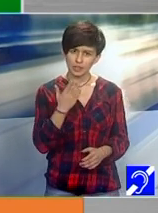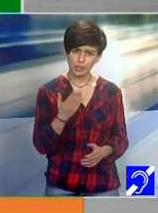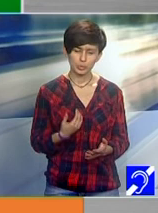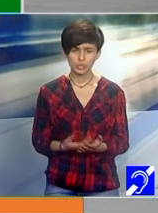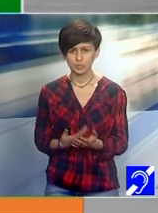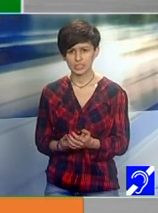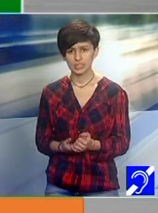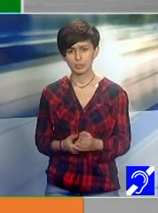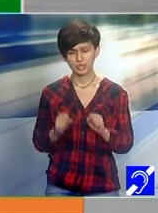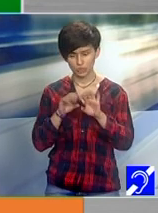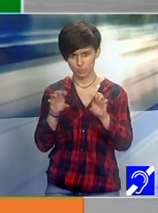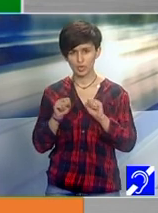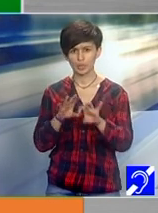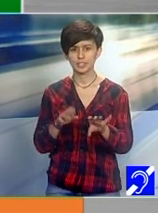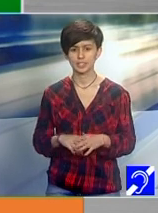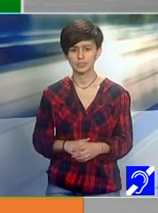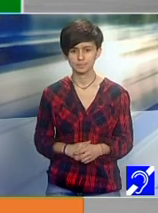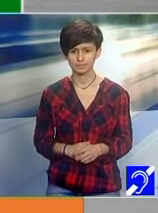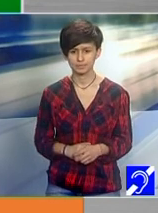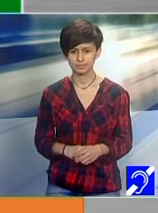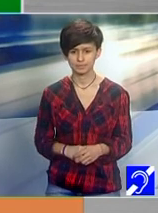pentru intervenție.